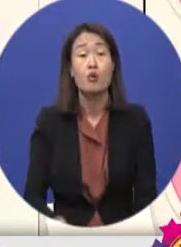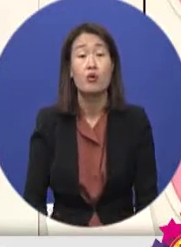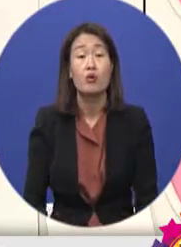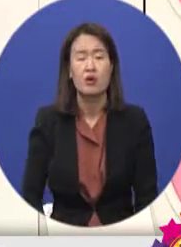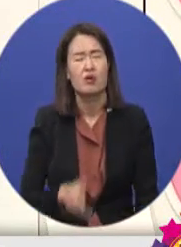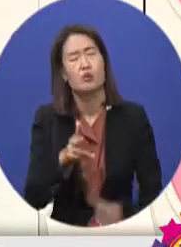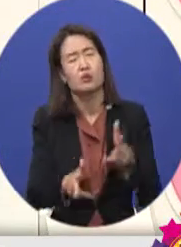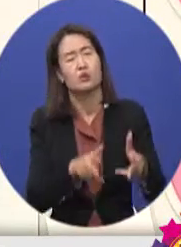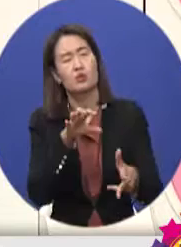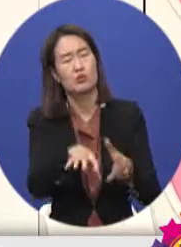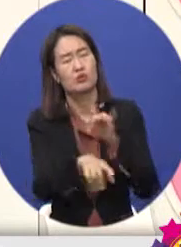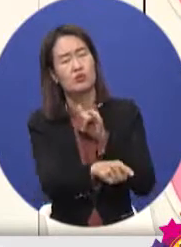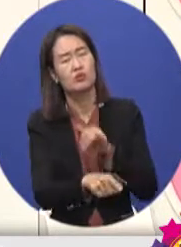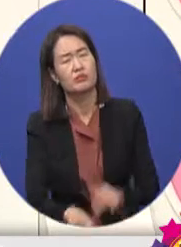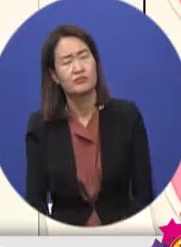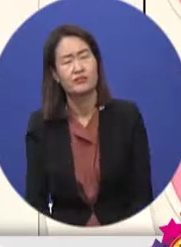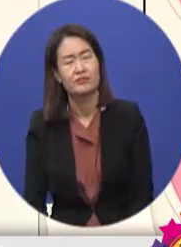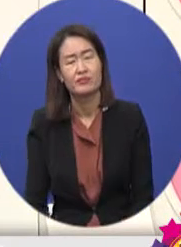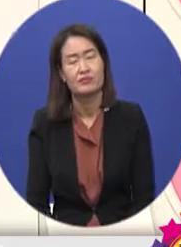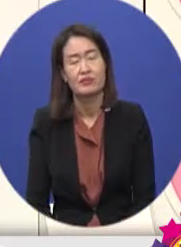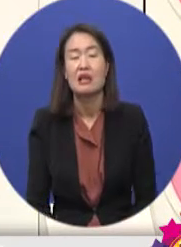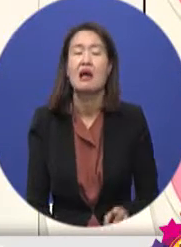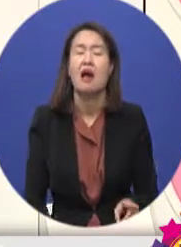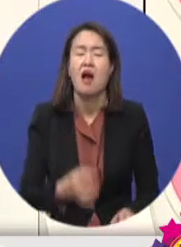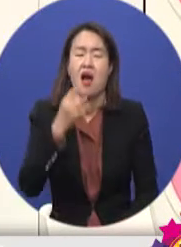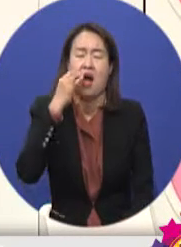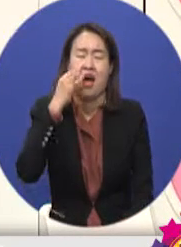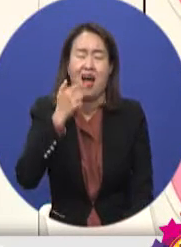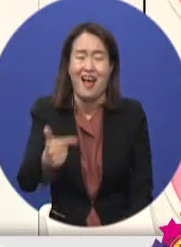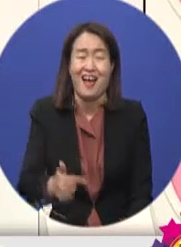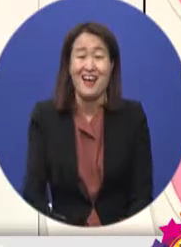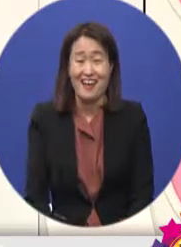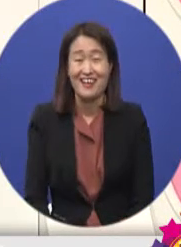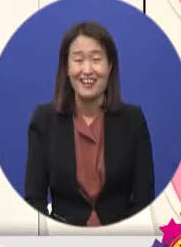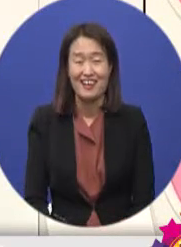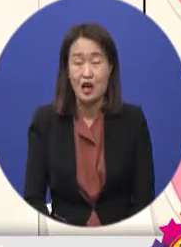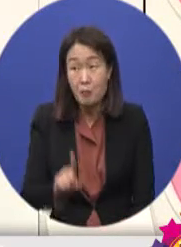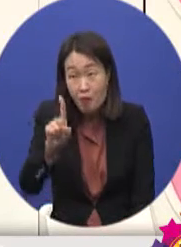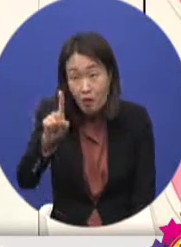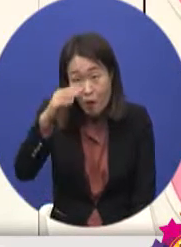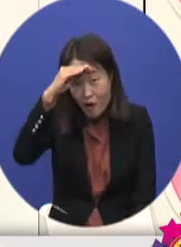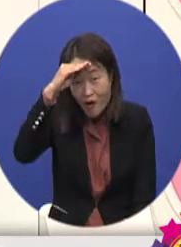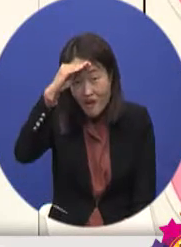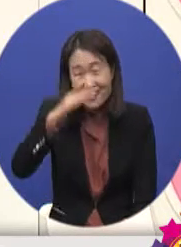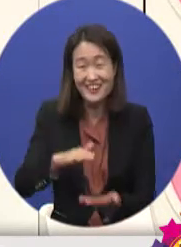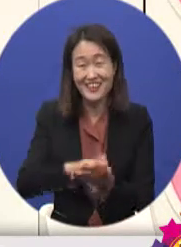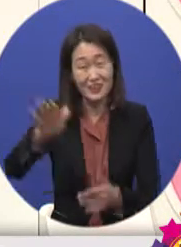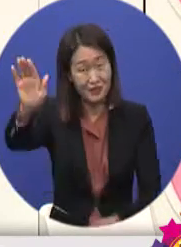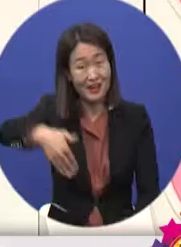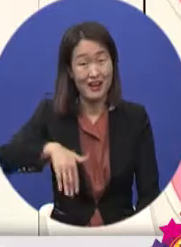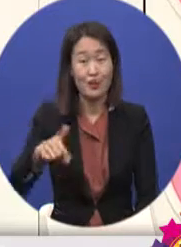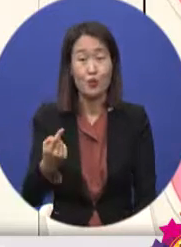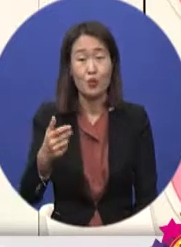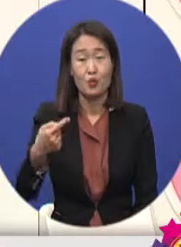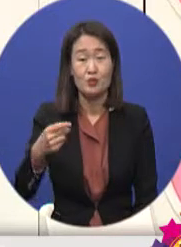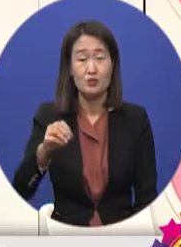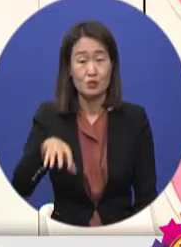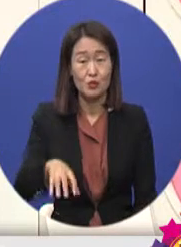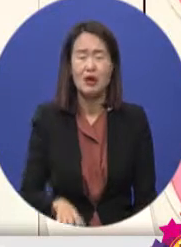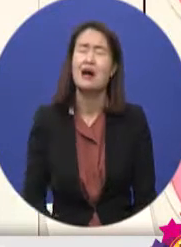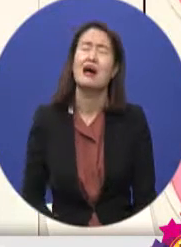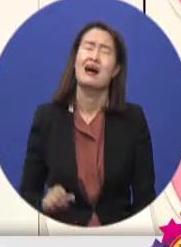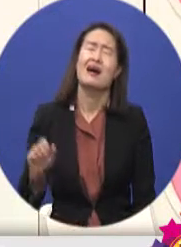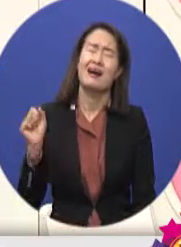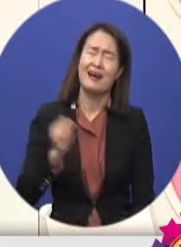가공 공장이 있어요. 각... 아, 그게 네. 궁금했어요. 예, 한번 놀러 오세요. 고물어요. 아,